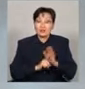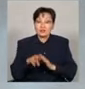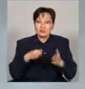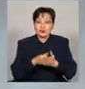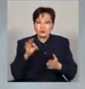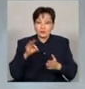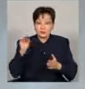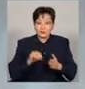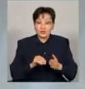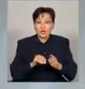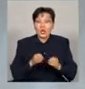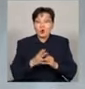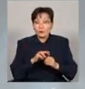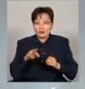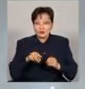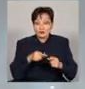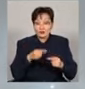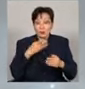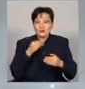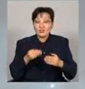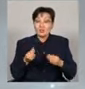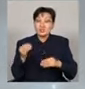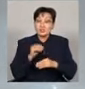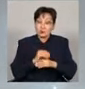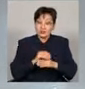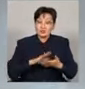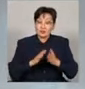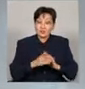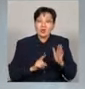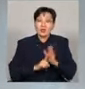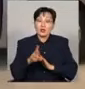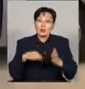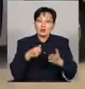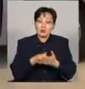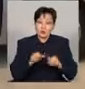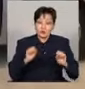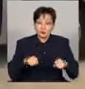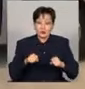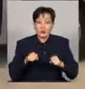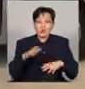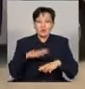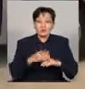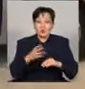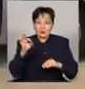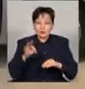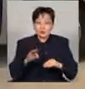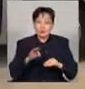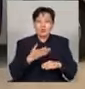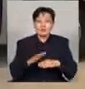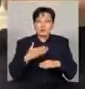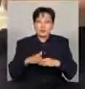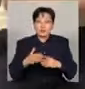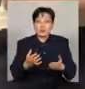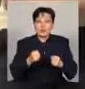сатып алушы 15 миллион теңгеге дейін өз қаражатын қосатын болса, алғашқы жарна төлейді. Банктер 4%-лық автонесе өтінімін